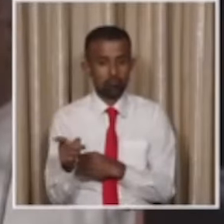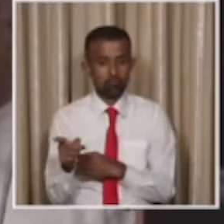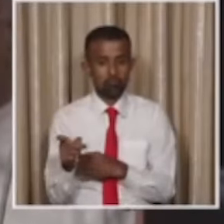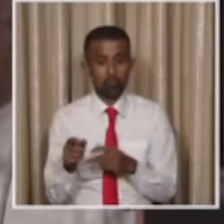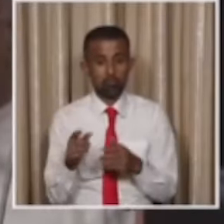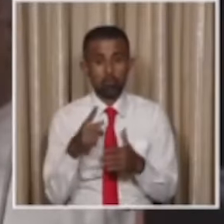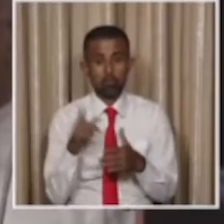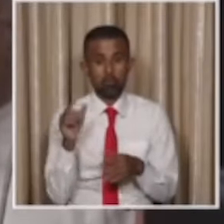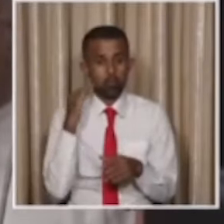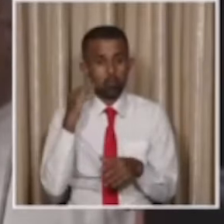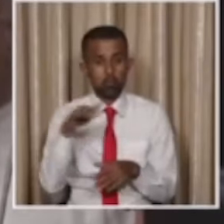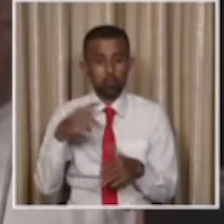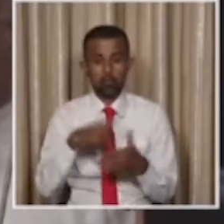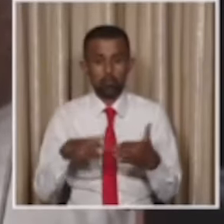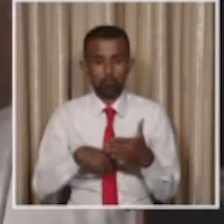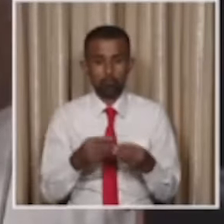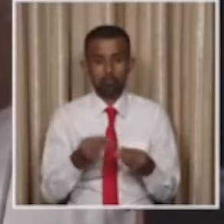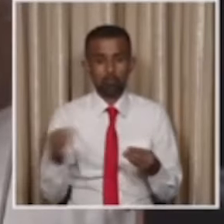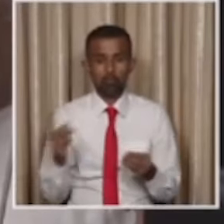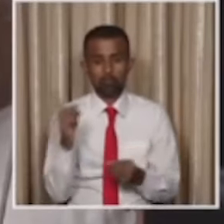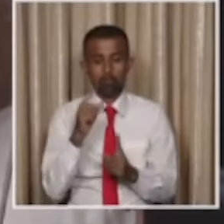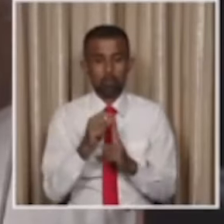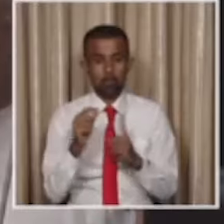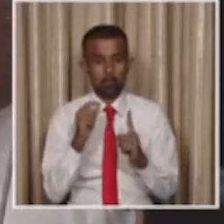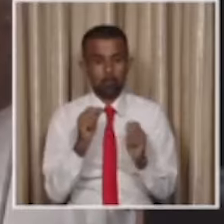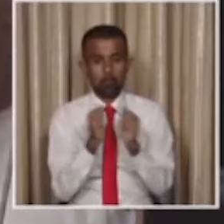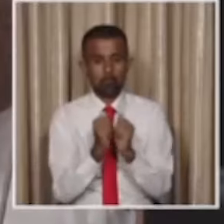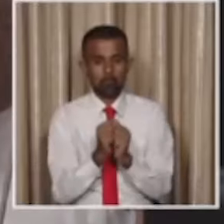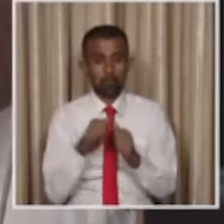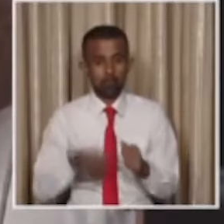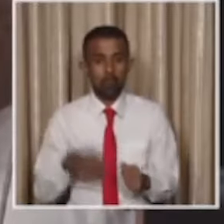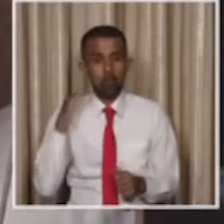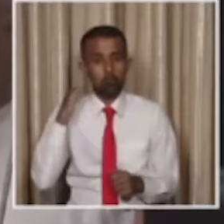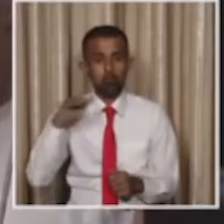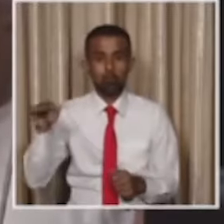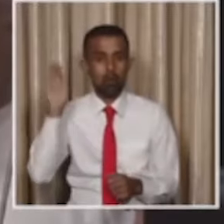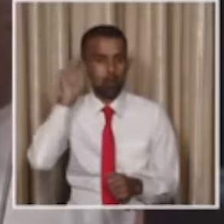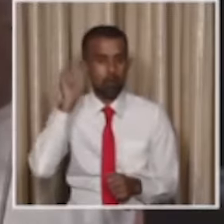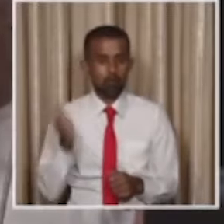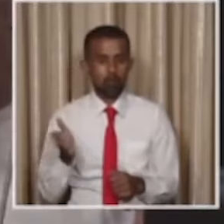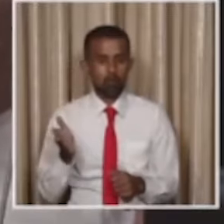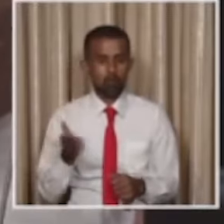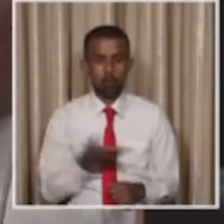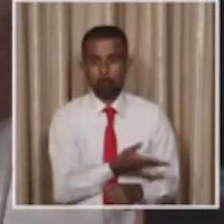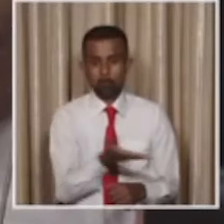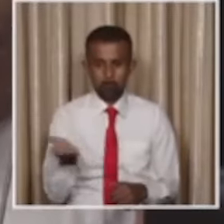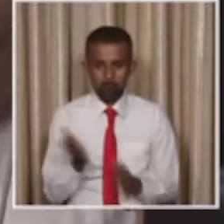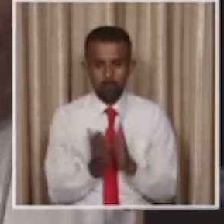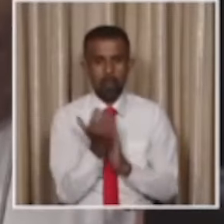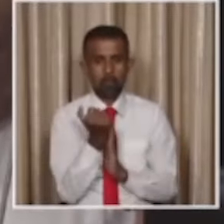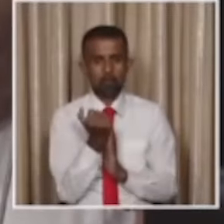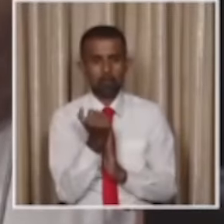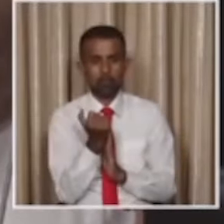ජනමත විචාරණයක් ඇති කරා. ඉස්සෙල්ලා පාර්ලිමේන්තුවෙන් කරේ, දැන් ජනමත විචාරණ. ඉතින් මේ සභාවේ අයිතිවාසිකම්